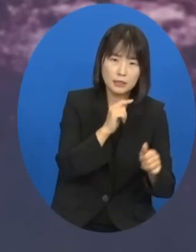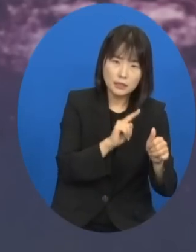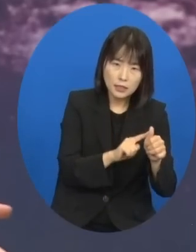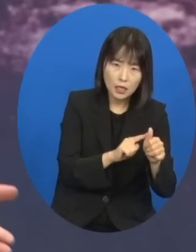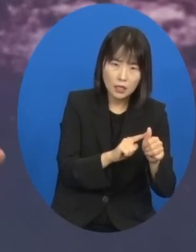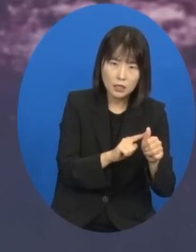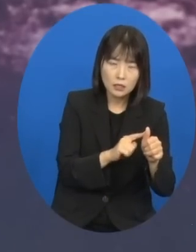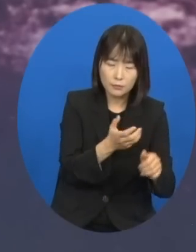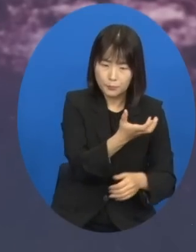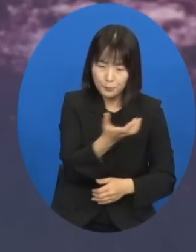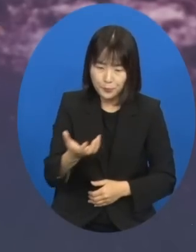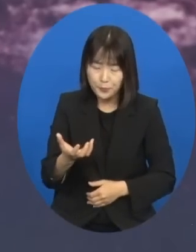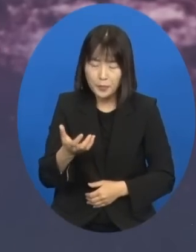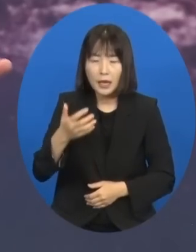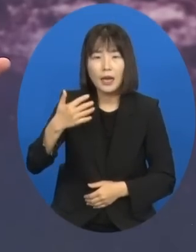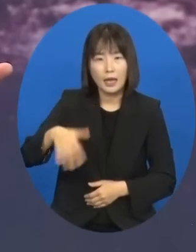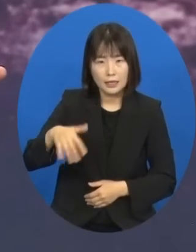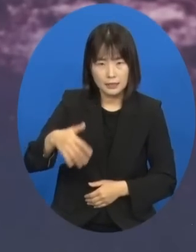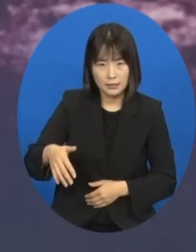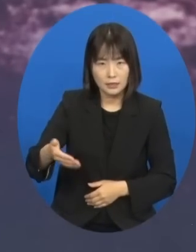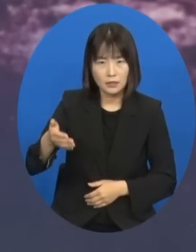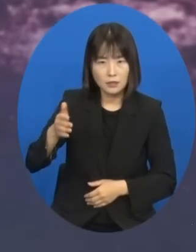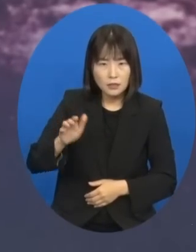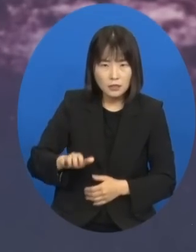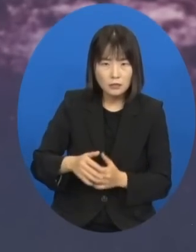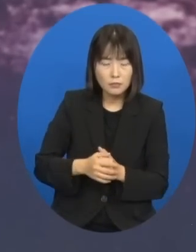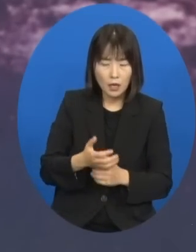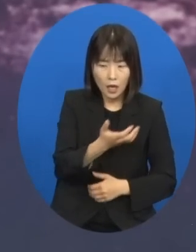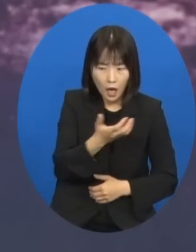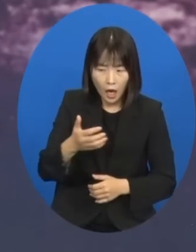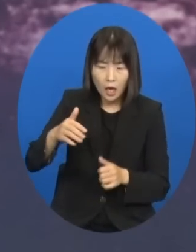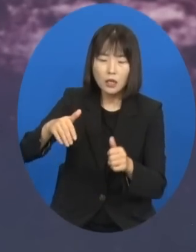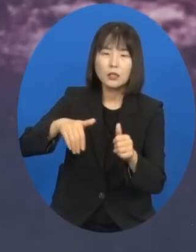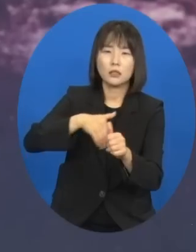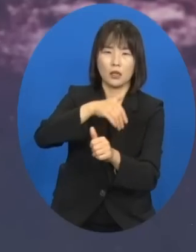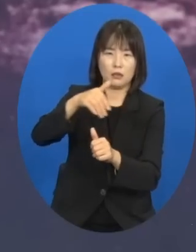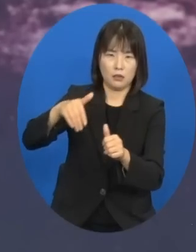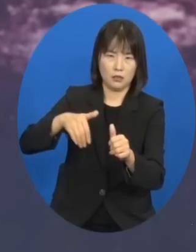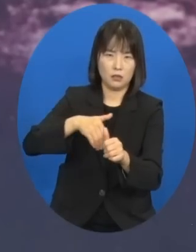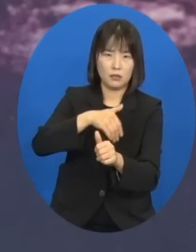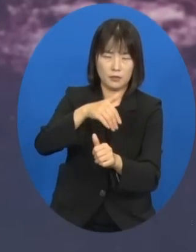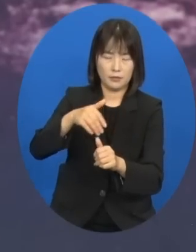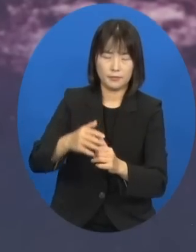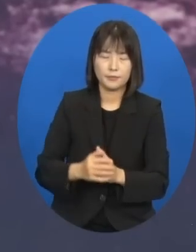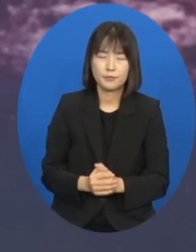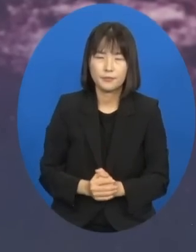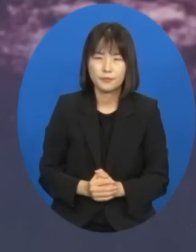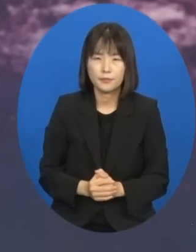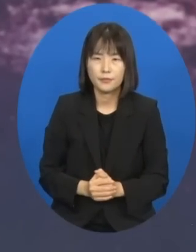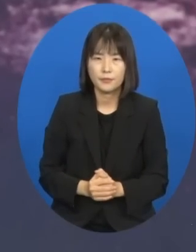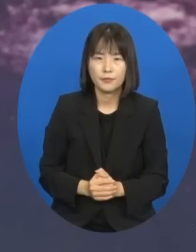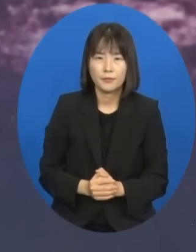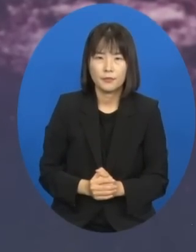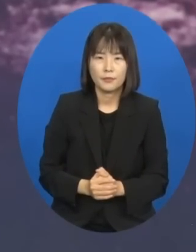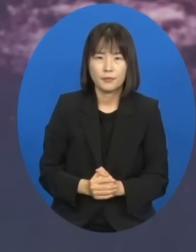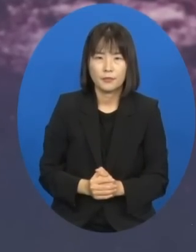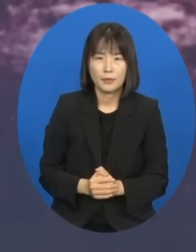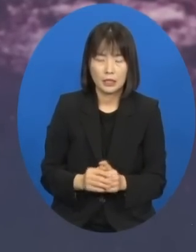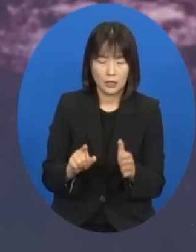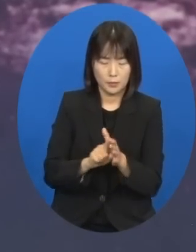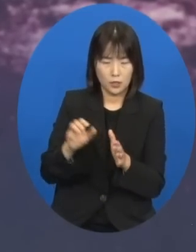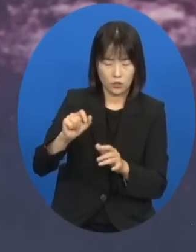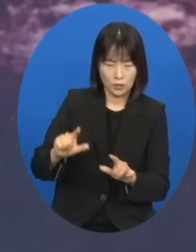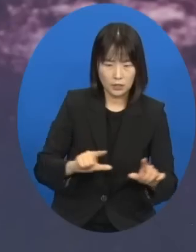내려가진 않았지만 이제 여차하면 내려갈 그런 액션을 취하고 있는 것이죠. 그 마음을 갖고 있는 것입니다. 믿음으로